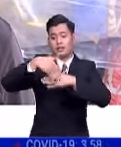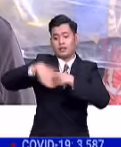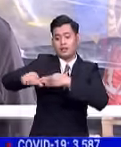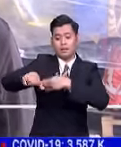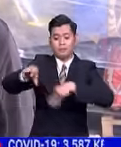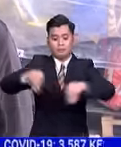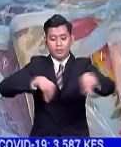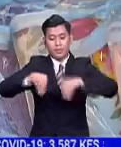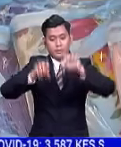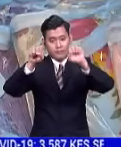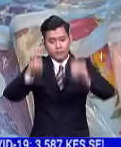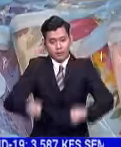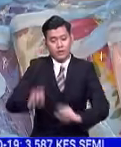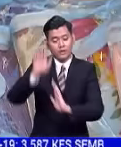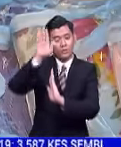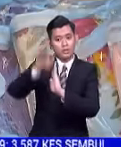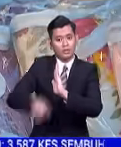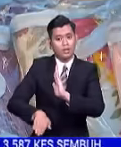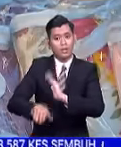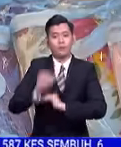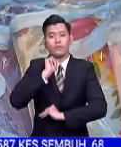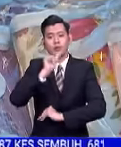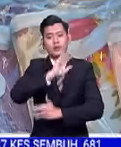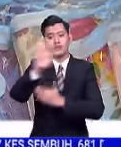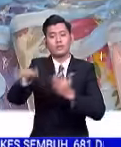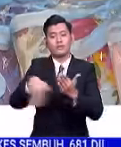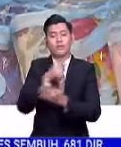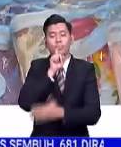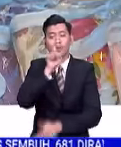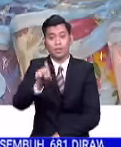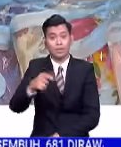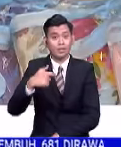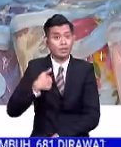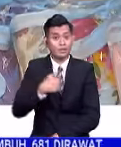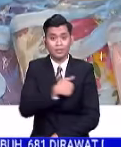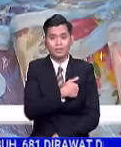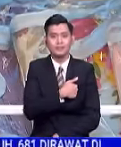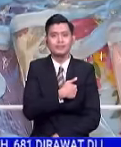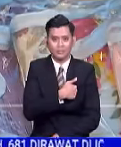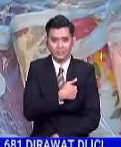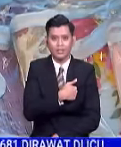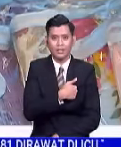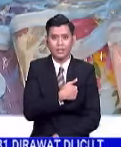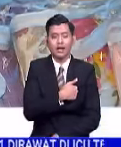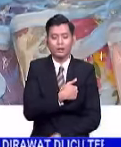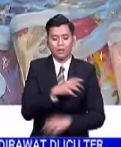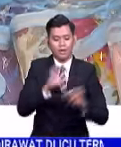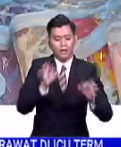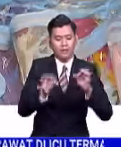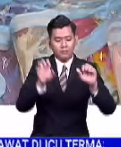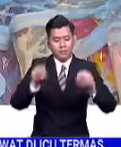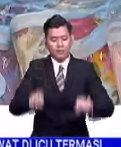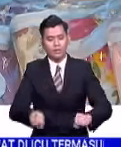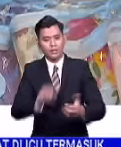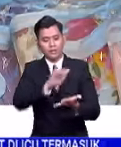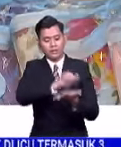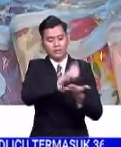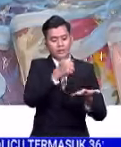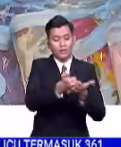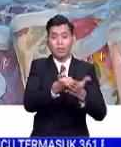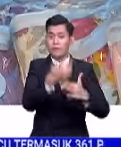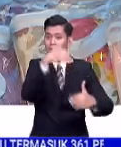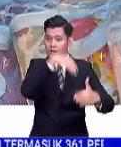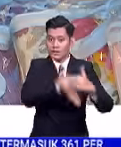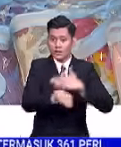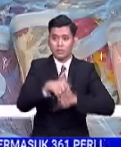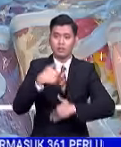dapat dikurangkanlah. Customer order, so kita cuma ambil kalau dia boleh transfer duit, kita terima transfer. Kalau tak ada, kita ambil